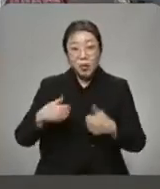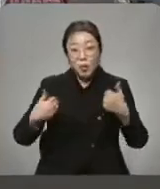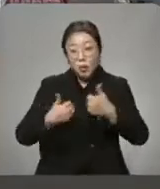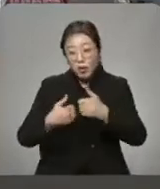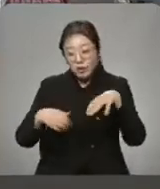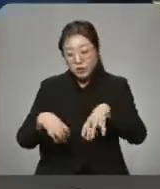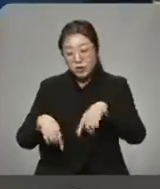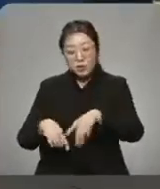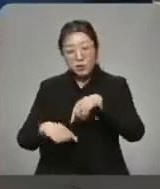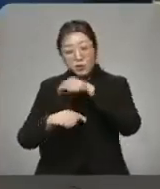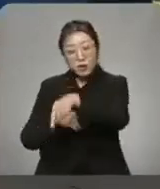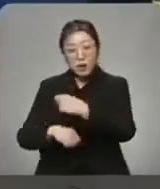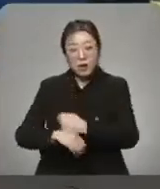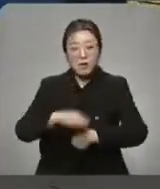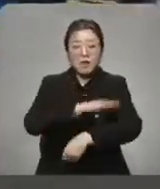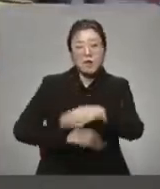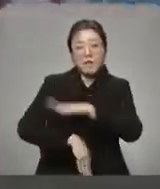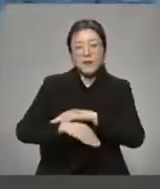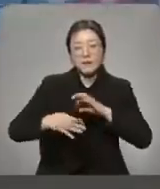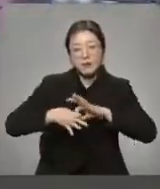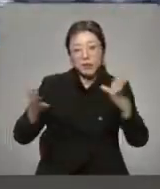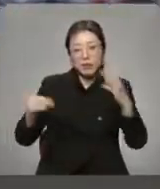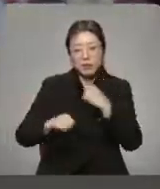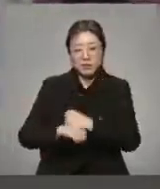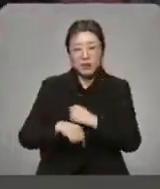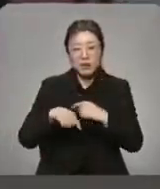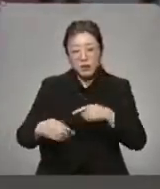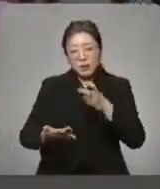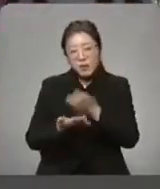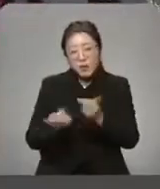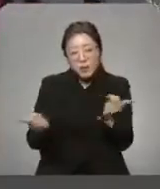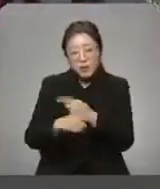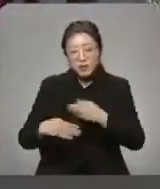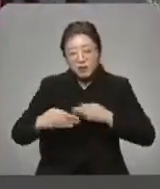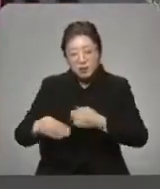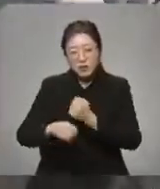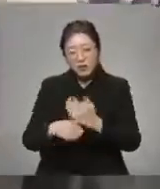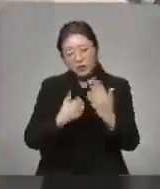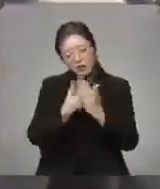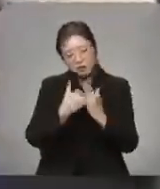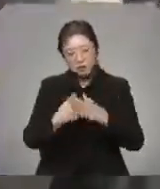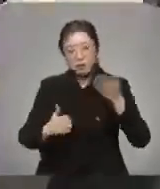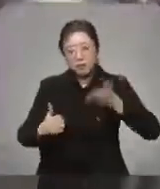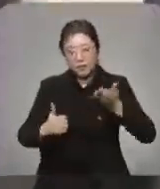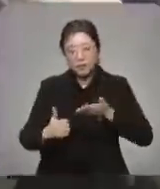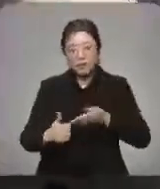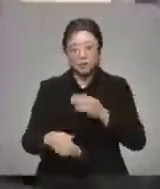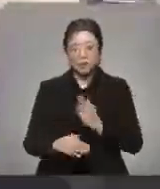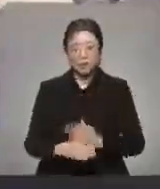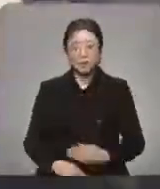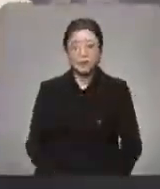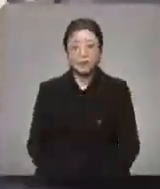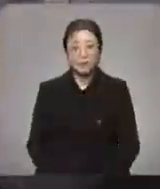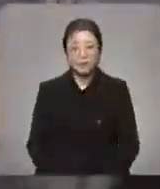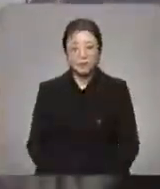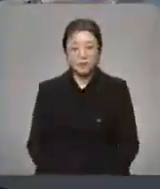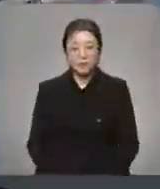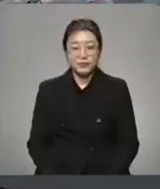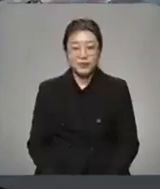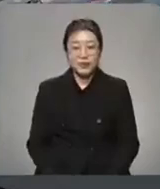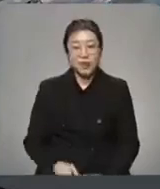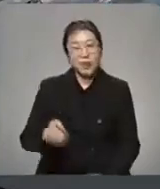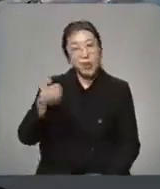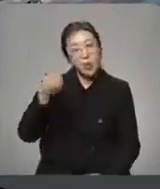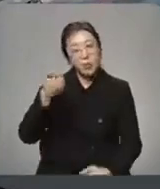밖에선 여당과 야당 모두가 힘을 합해 자치도법 개정안 통과를 도와달라고 정부에 호소했습니다.